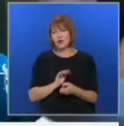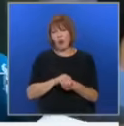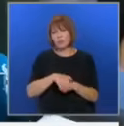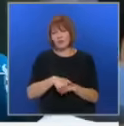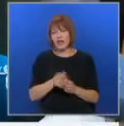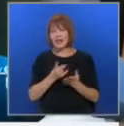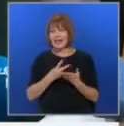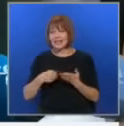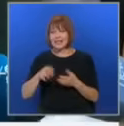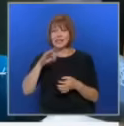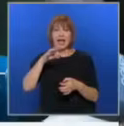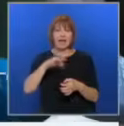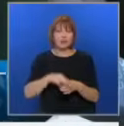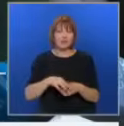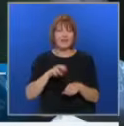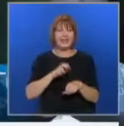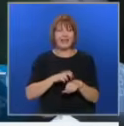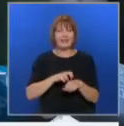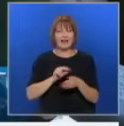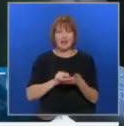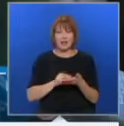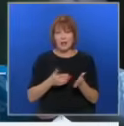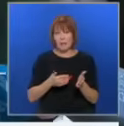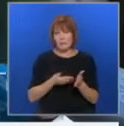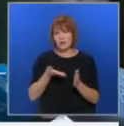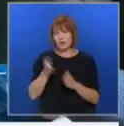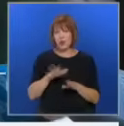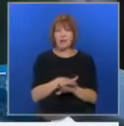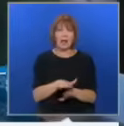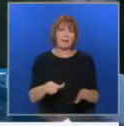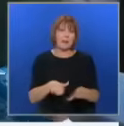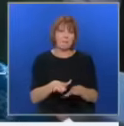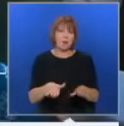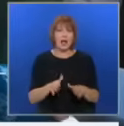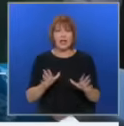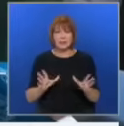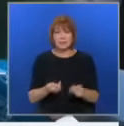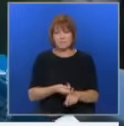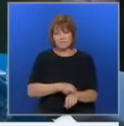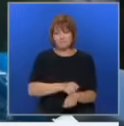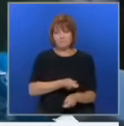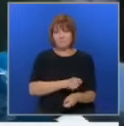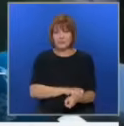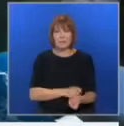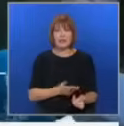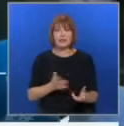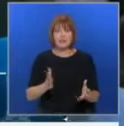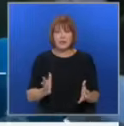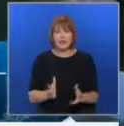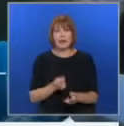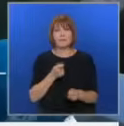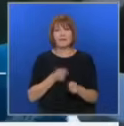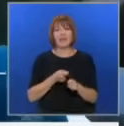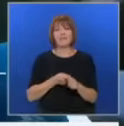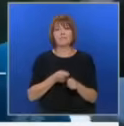Излезте, гласувайте декларацията и вместо да ходите на море, дайте да запретнем ръкави и да изковеме тези закони и един път